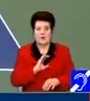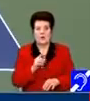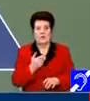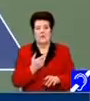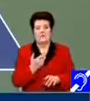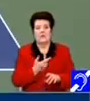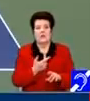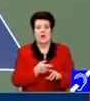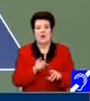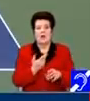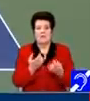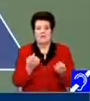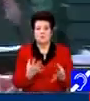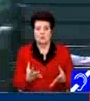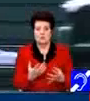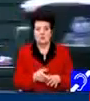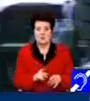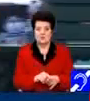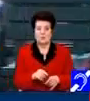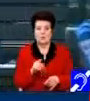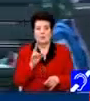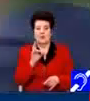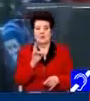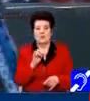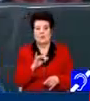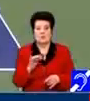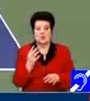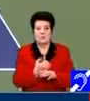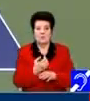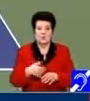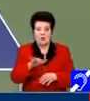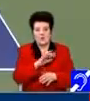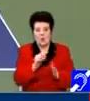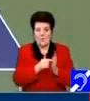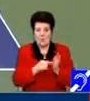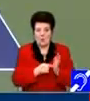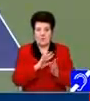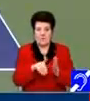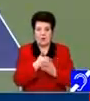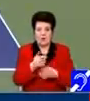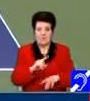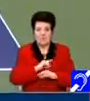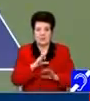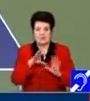Shenzhen. A fost un simplu foc de paie. Melikar și Peșche au câștigat toate punctele disputate până la final